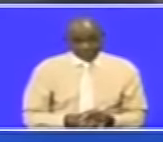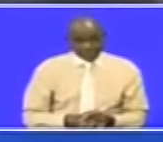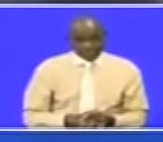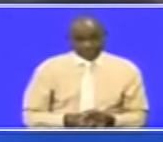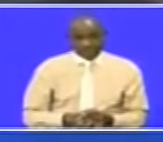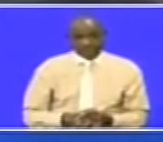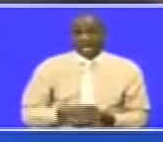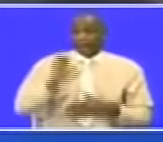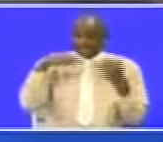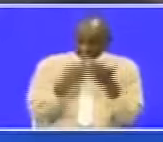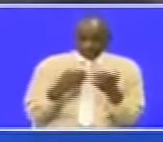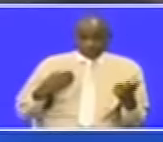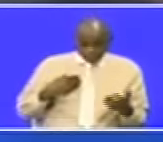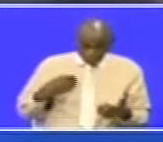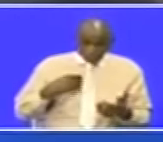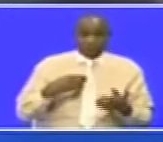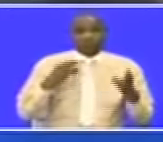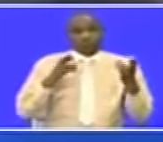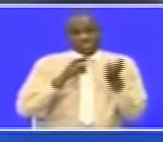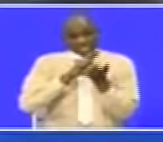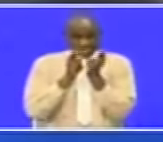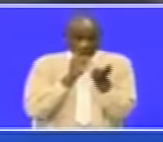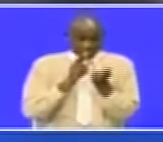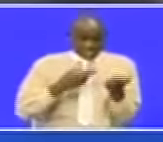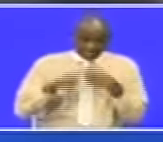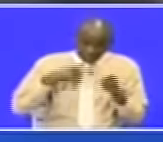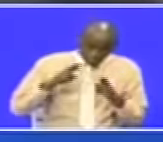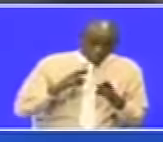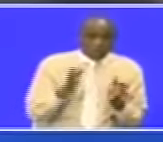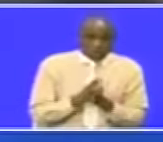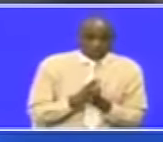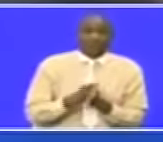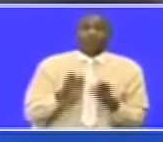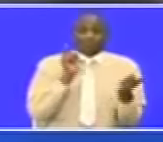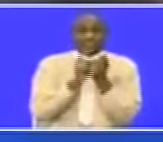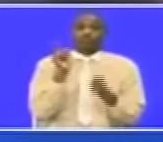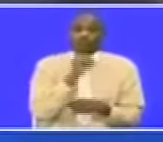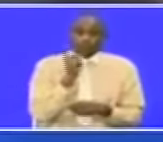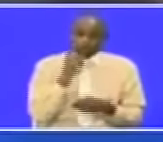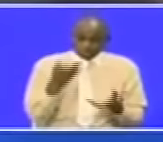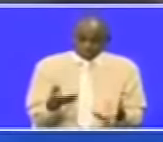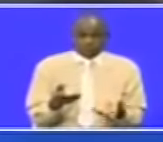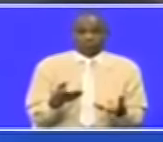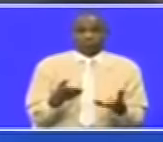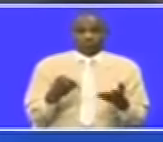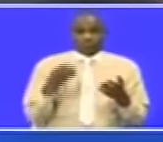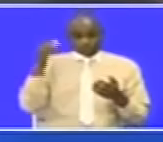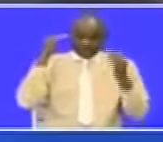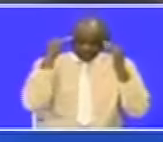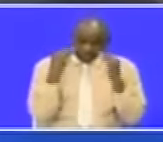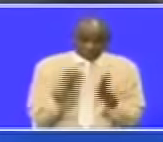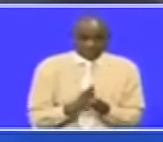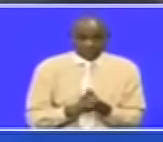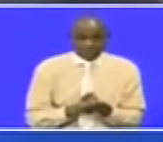review and for further stay orders will be made tomorrow before the Supreme Court. So